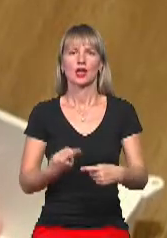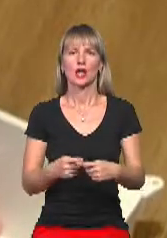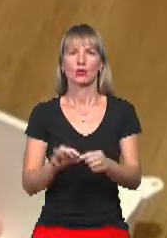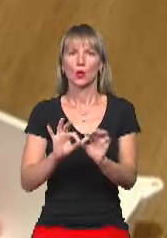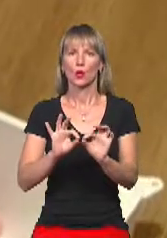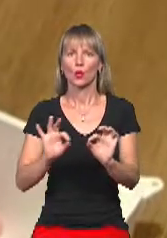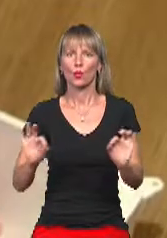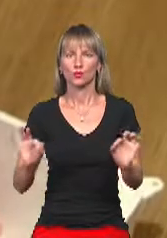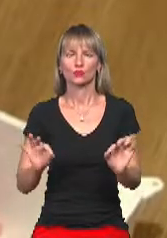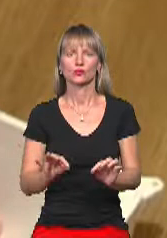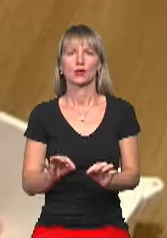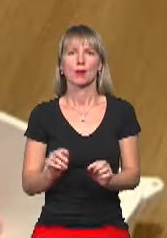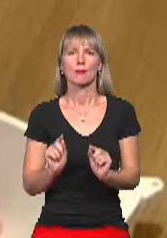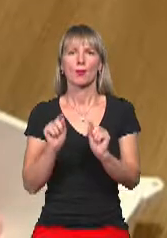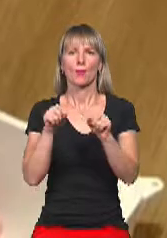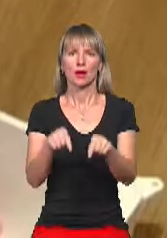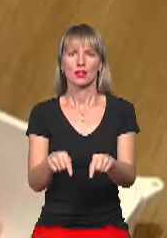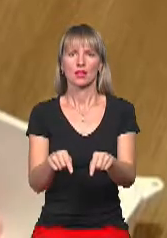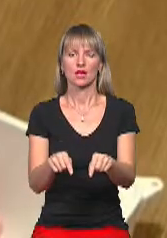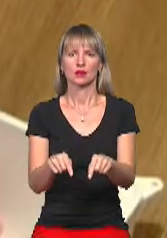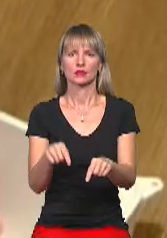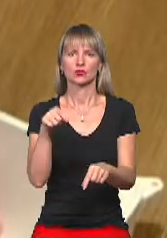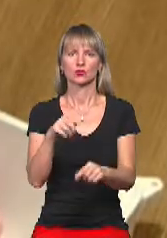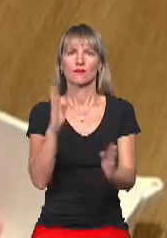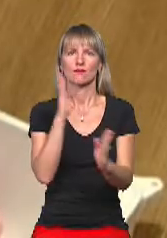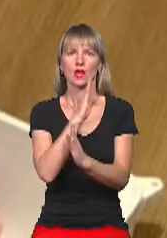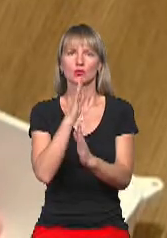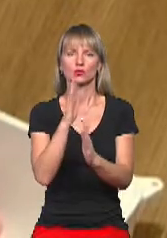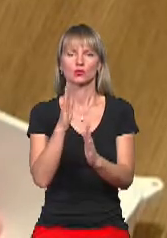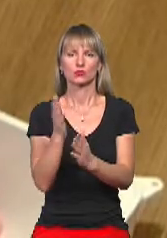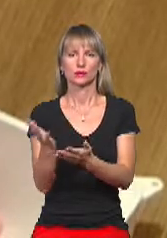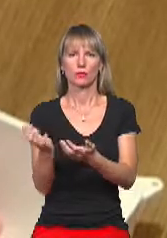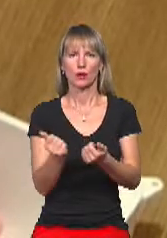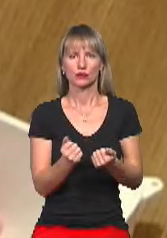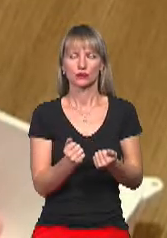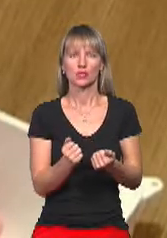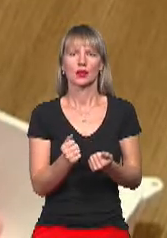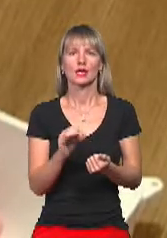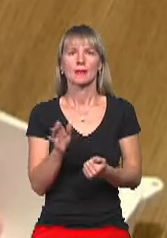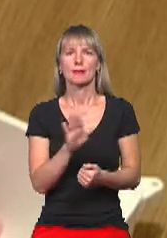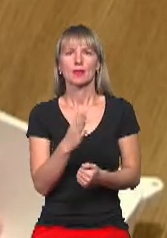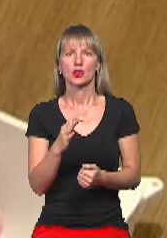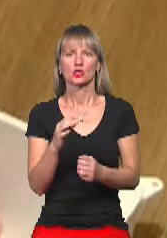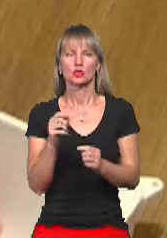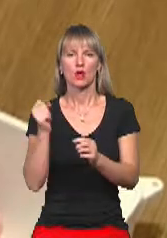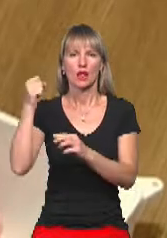трубочку, попадает сюда воздушный поток. И между лазером